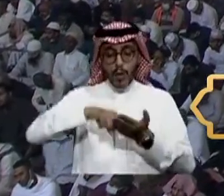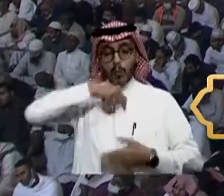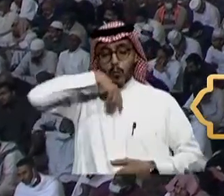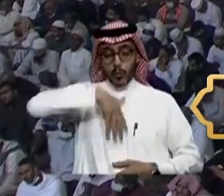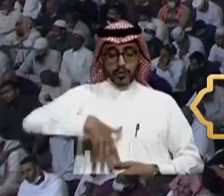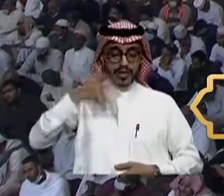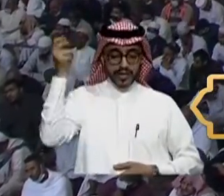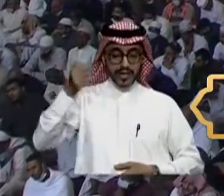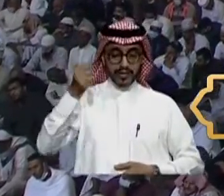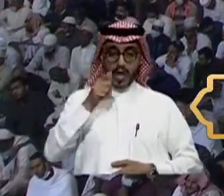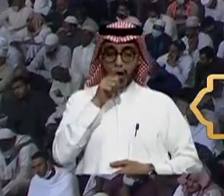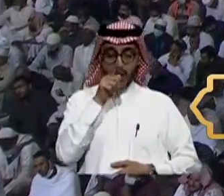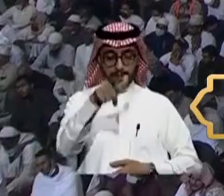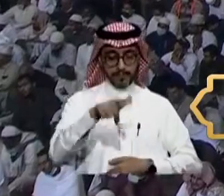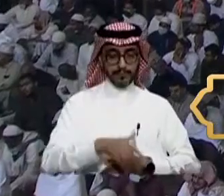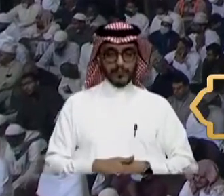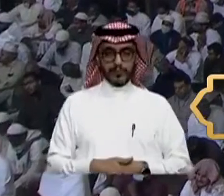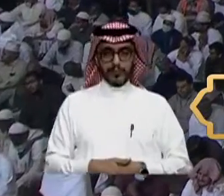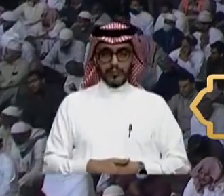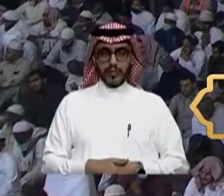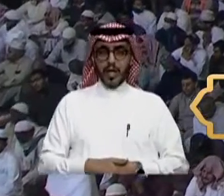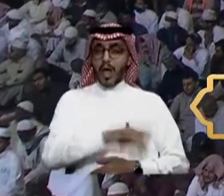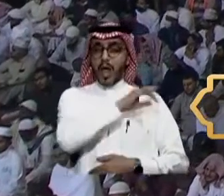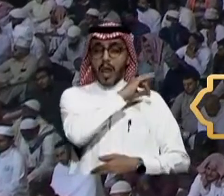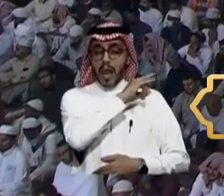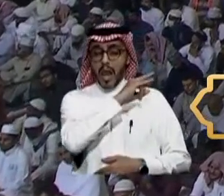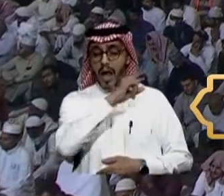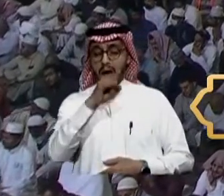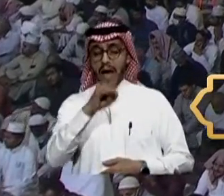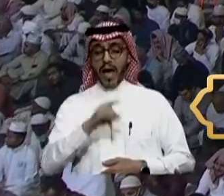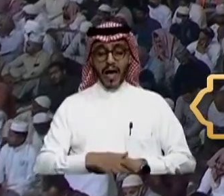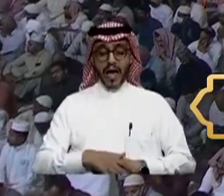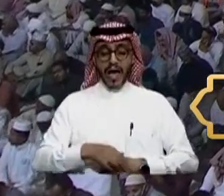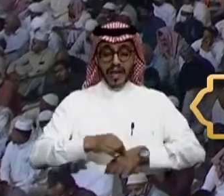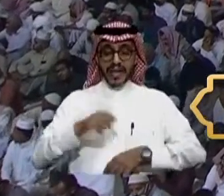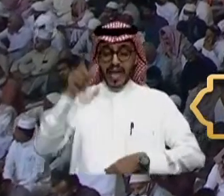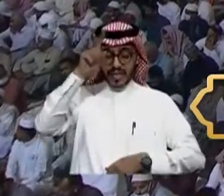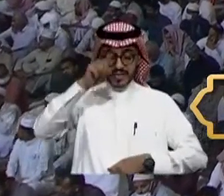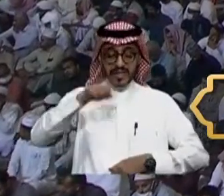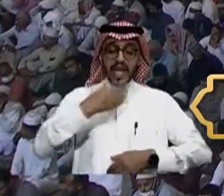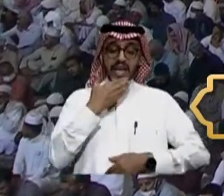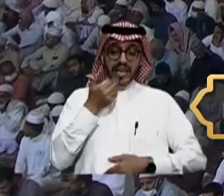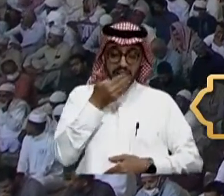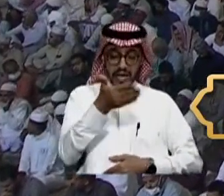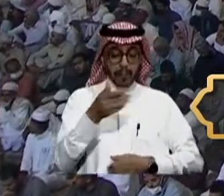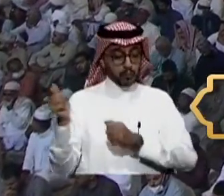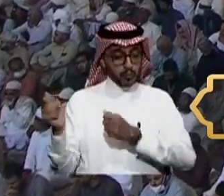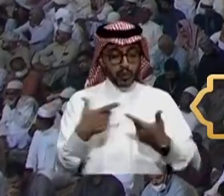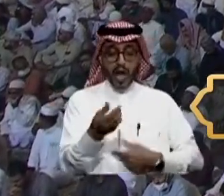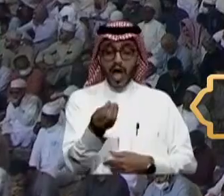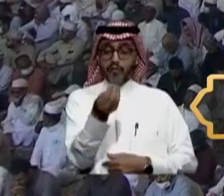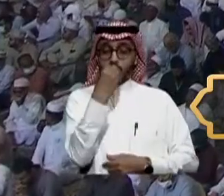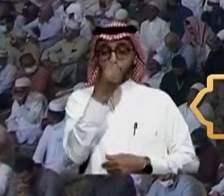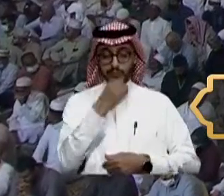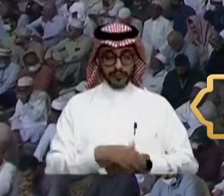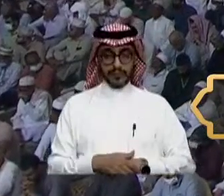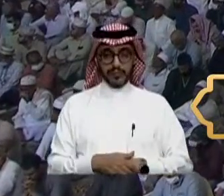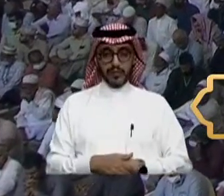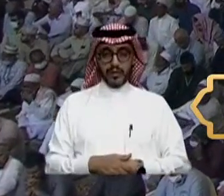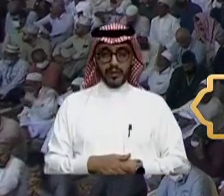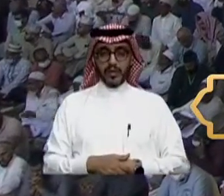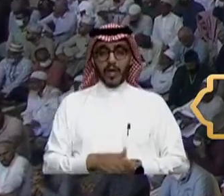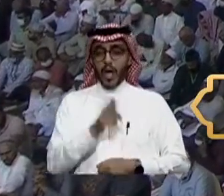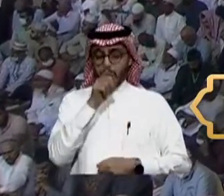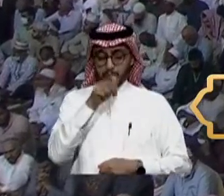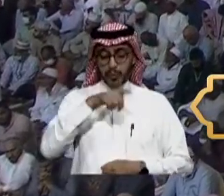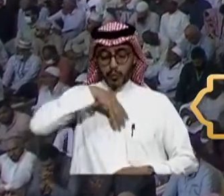صلى الله عليه وسلم قال لا يزال الناس بخير ما عجلوا الفطر وكان صلى